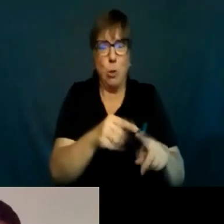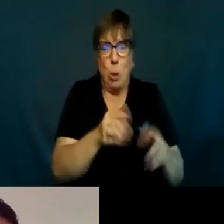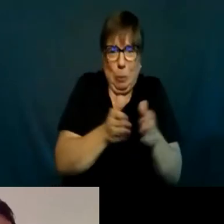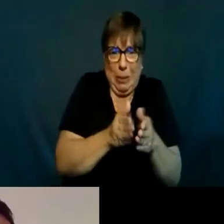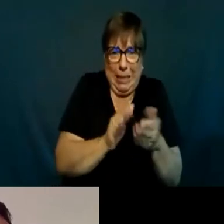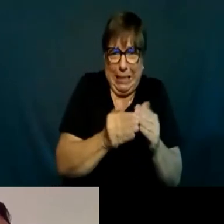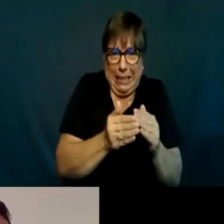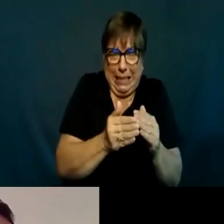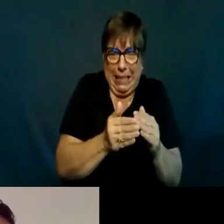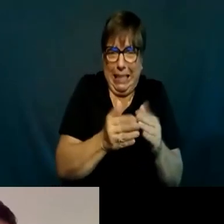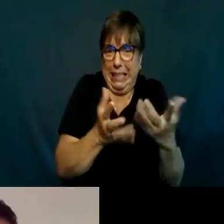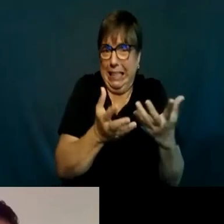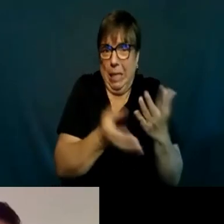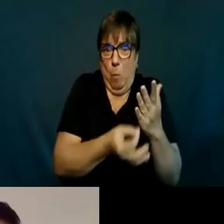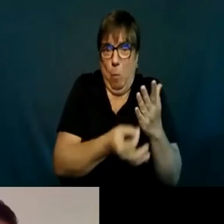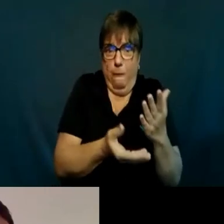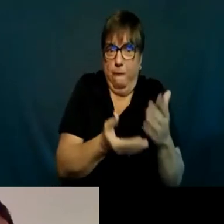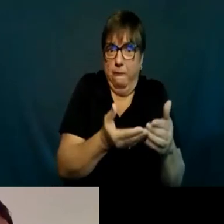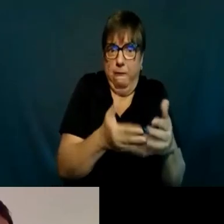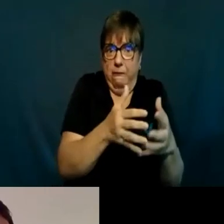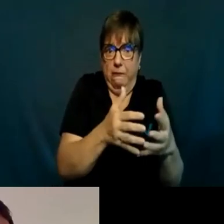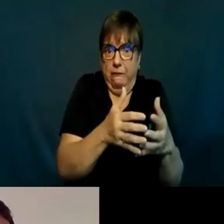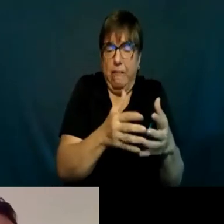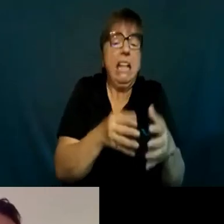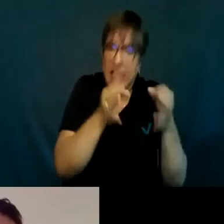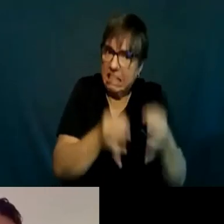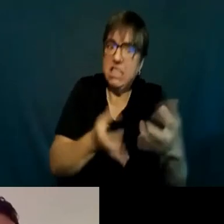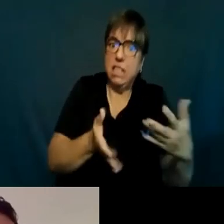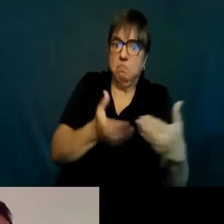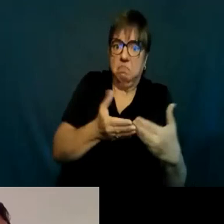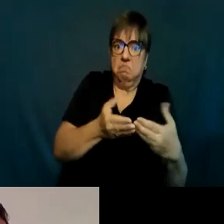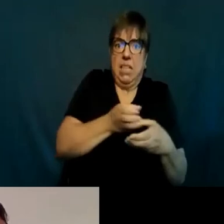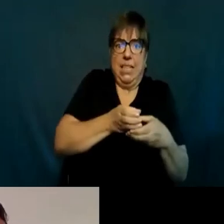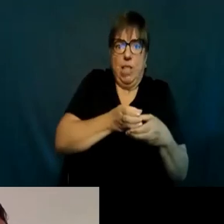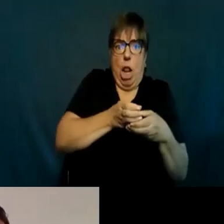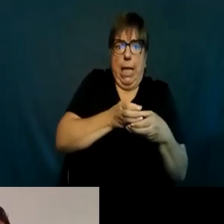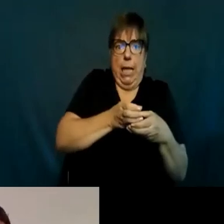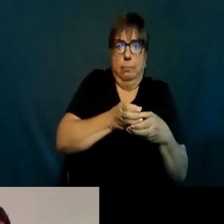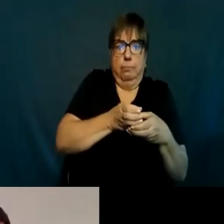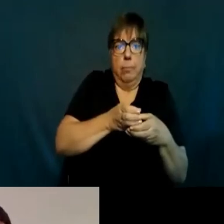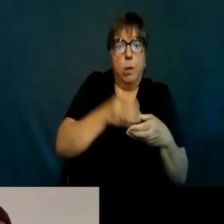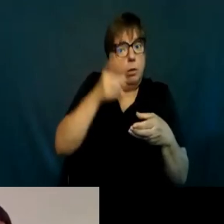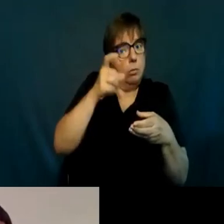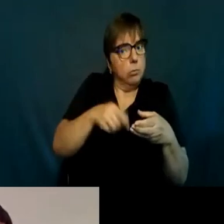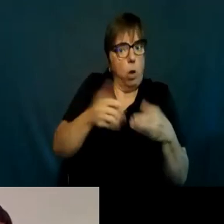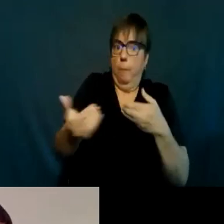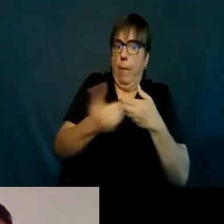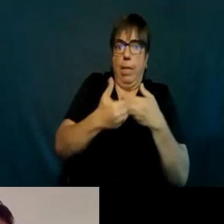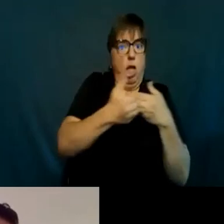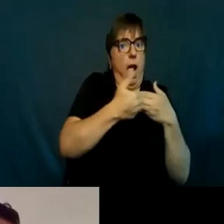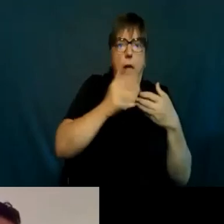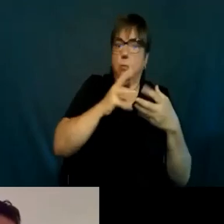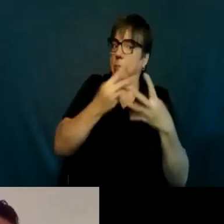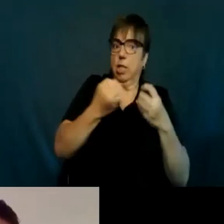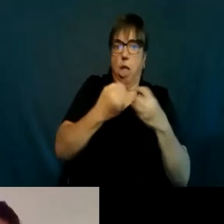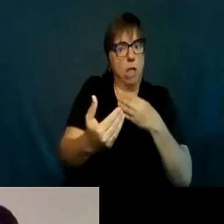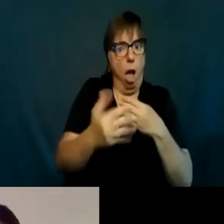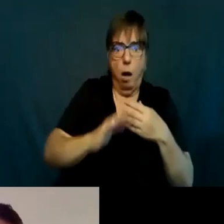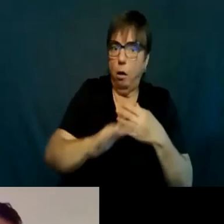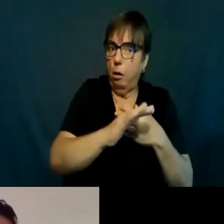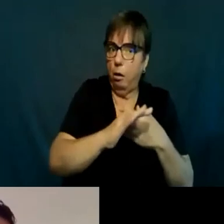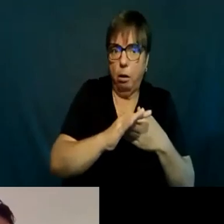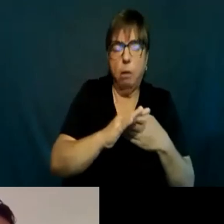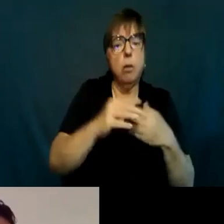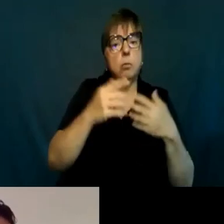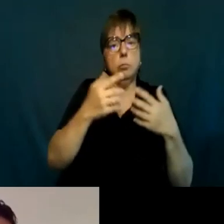décidé de s'isoler aussi, de vouloir faire respecter justement, de